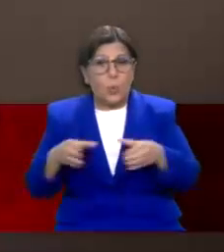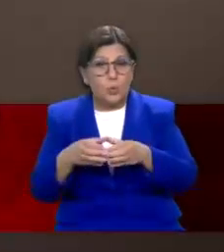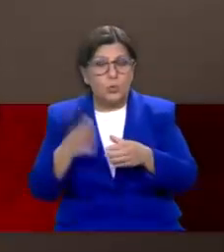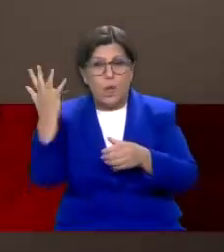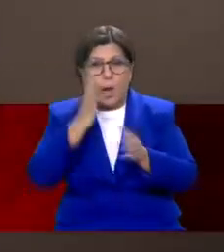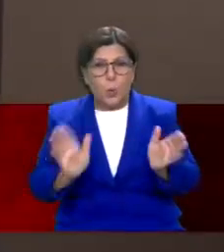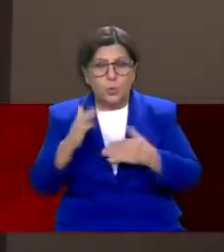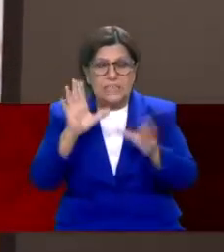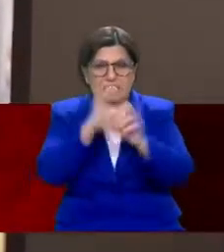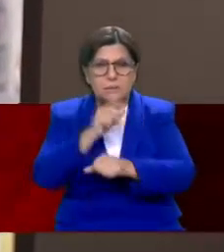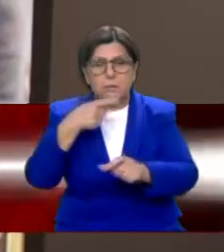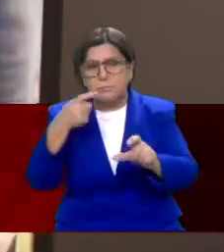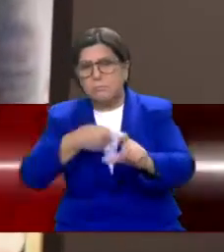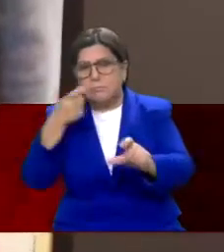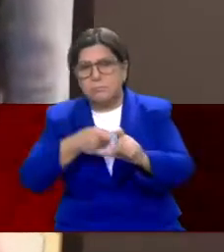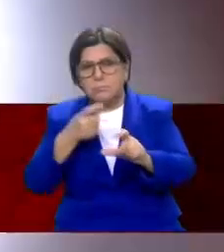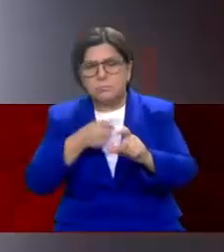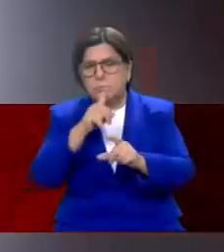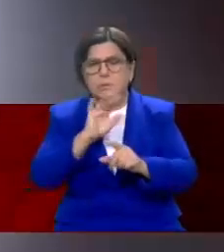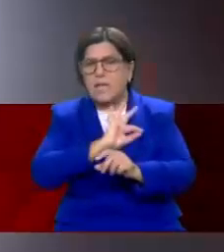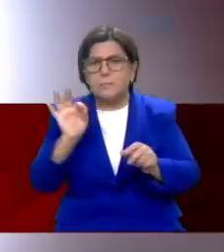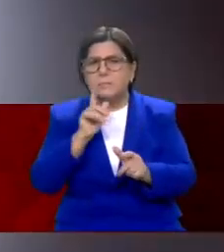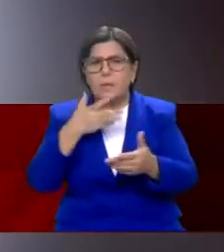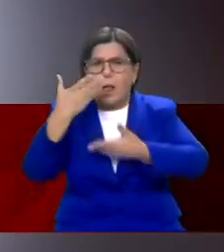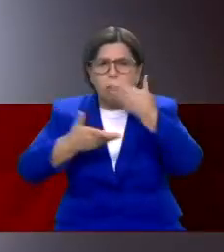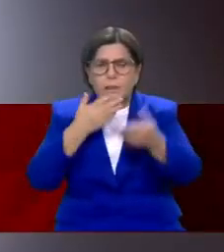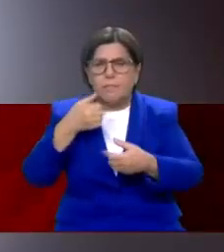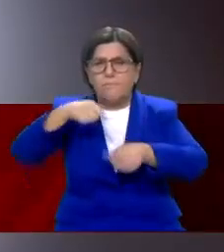kara kutusuydu. Sorgusunda ağzını bıçak açmadı.